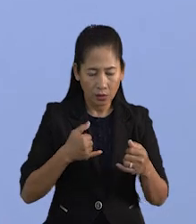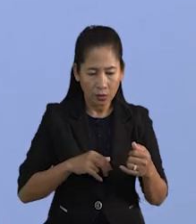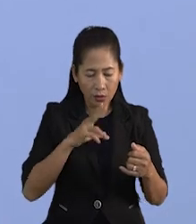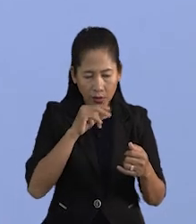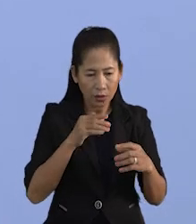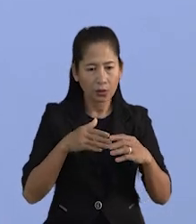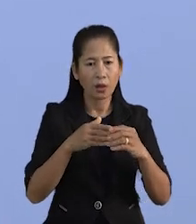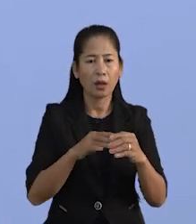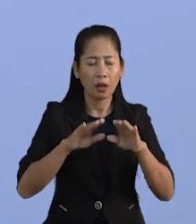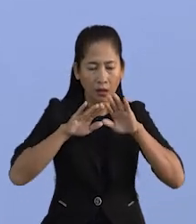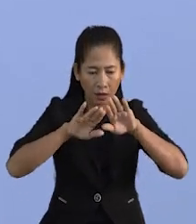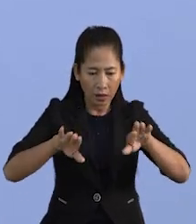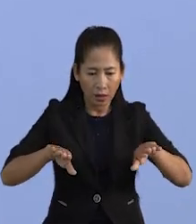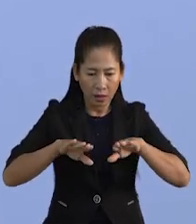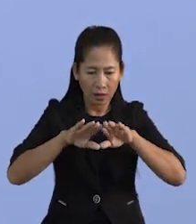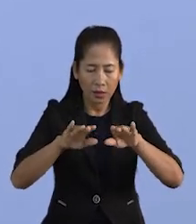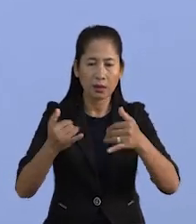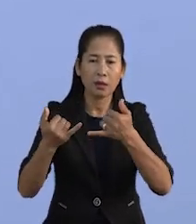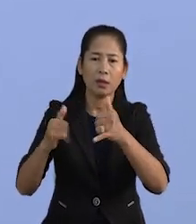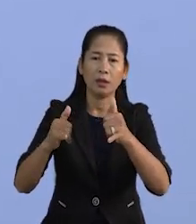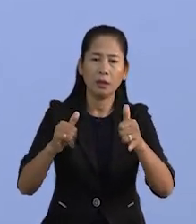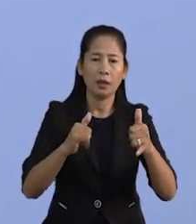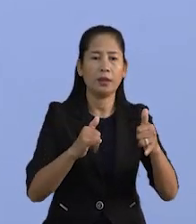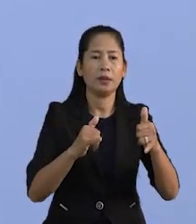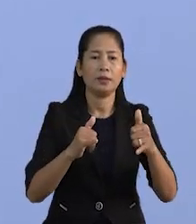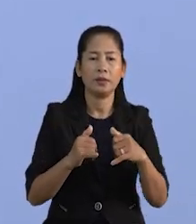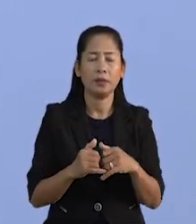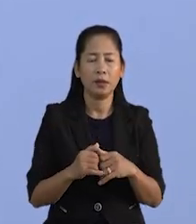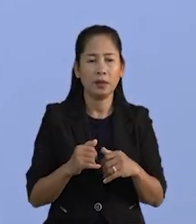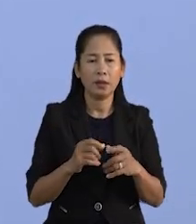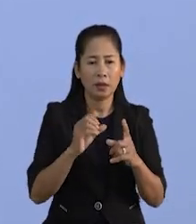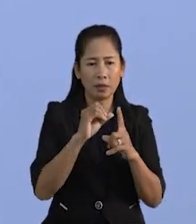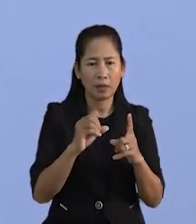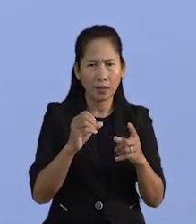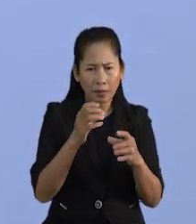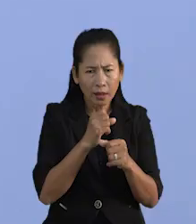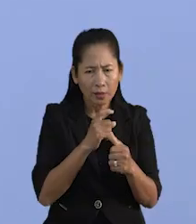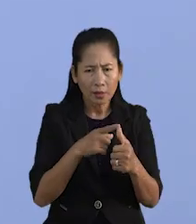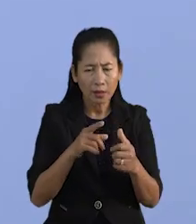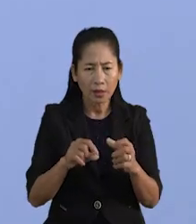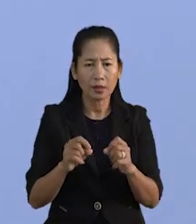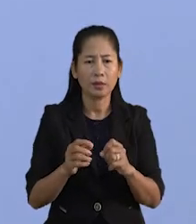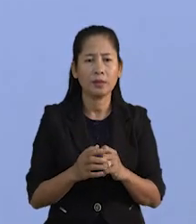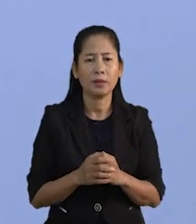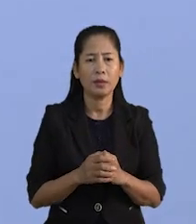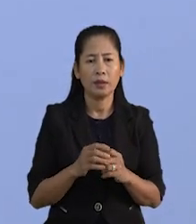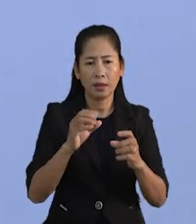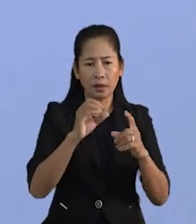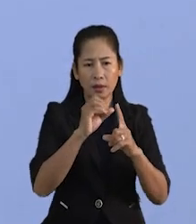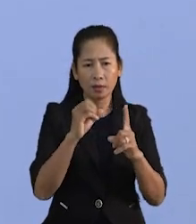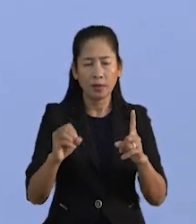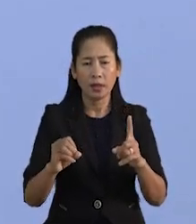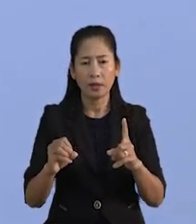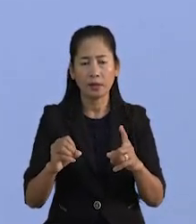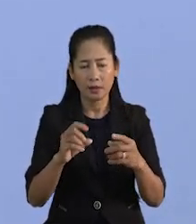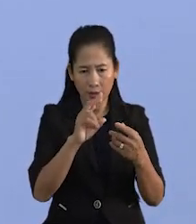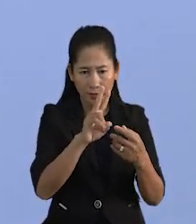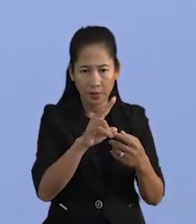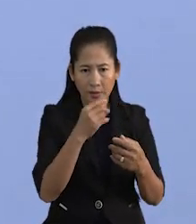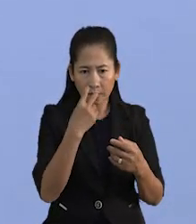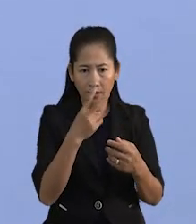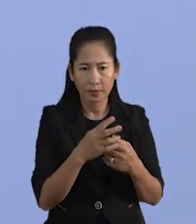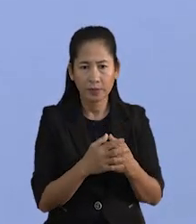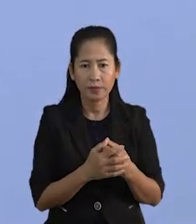នាំគ្នាចុះហែលទឹកលេងកំសាន្តតើយករបស់ហ្នឹងបានឬមិនបានណារបស់ណាមួយជាលេខរៀងទី2កូន